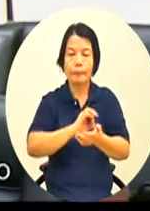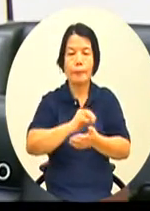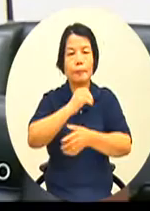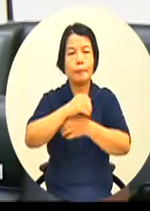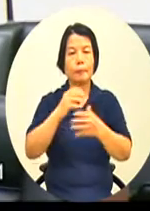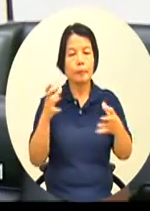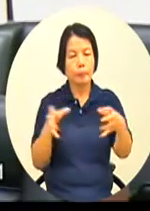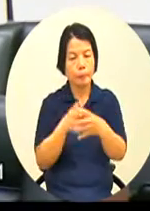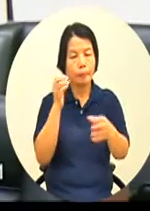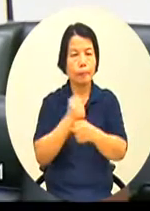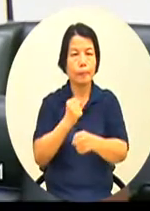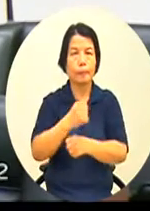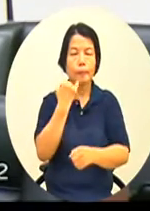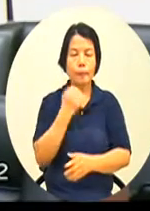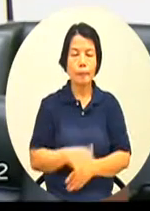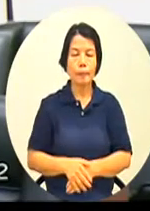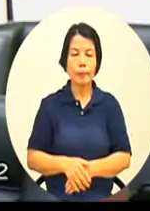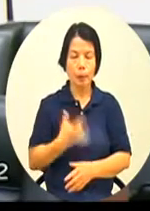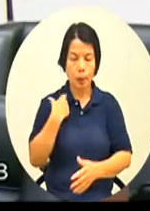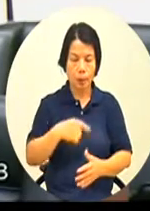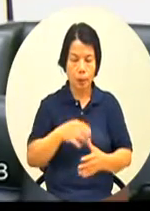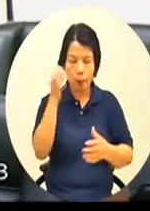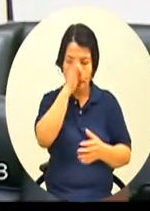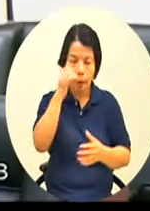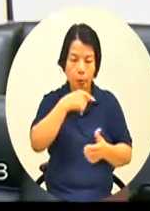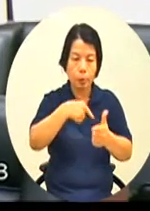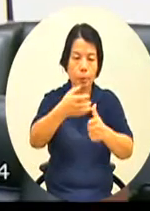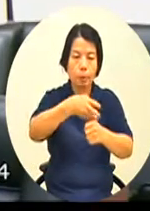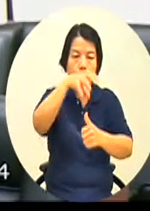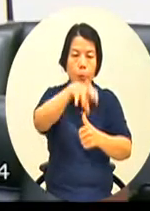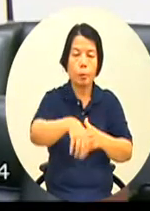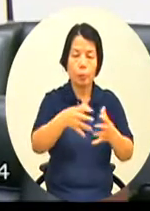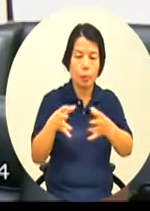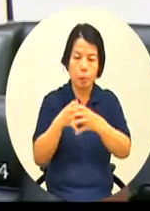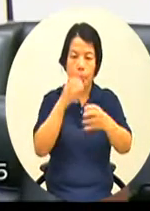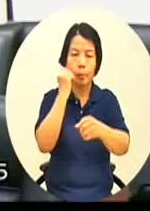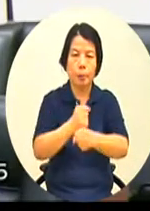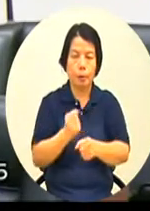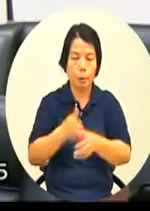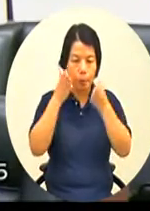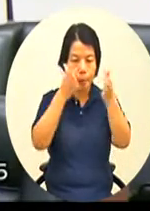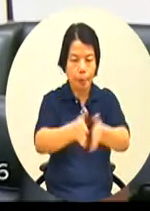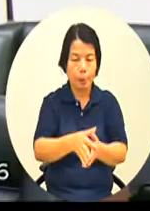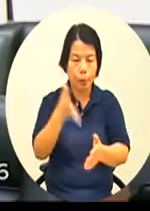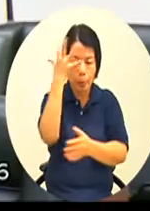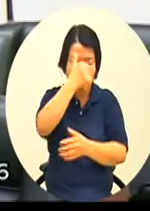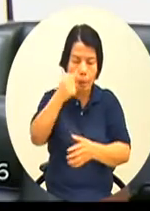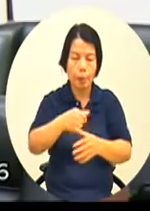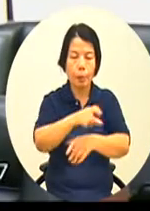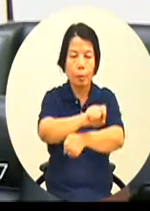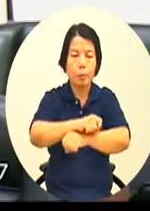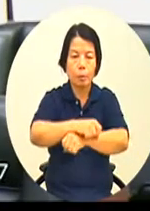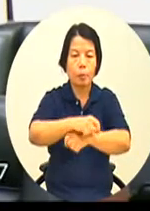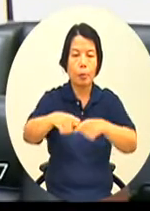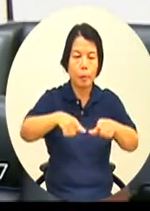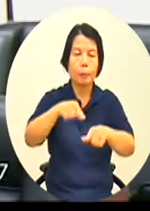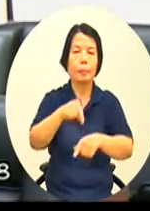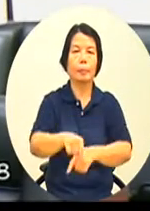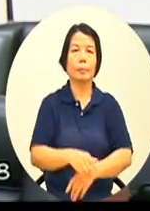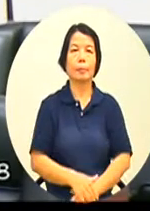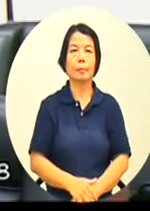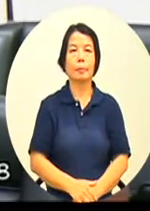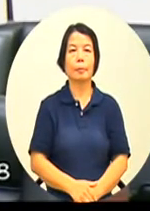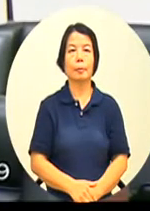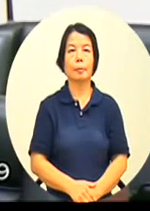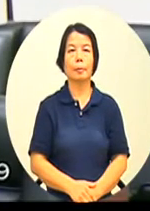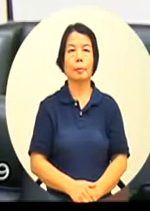就这个方向，也可以找教育局来合作，来看看能不能做这些为老人家的服务。那